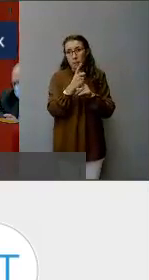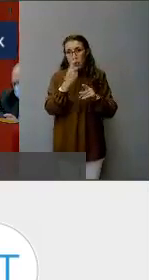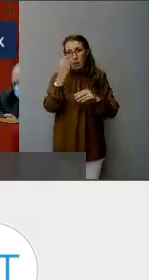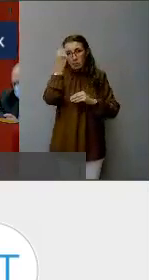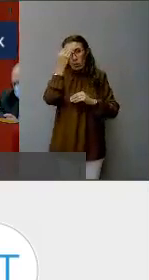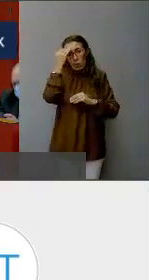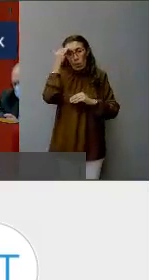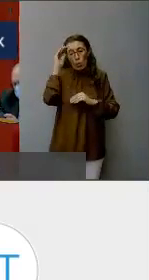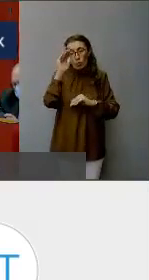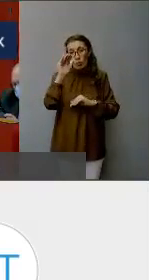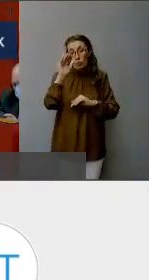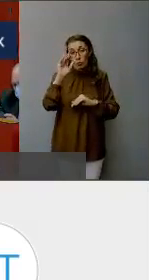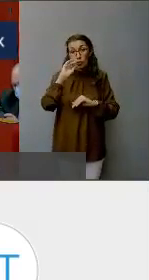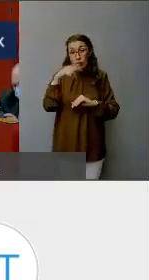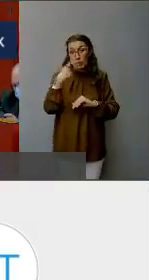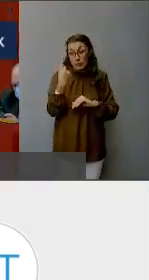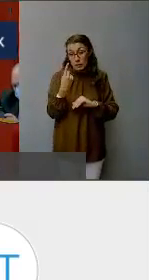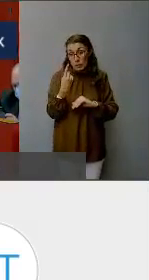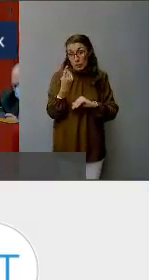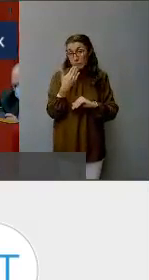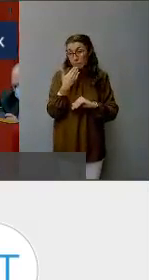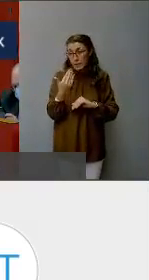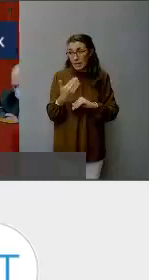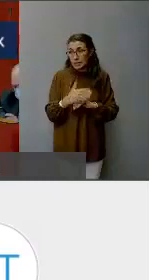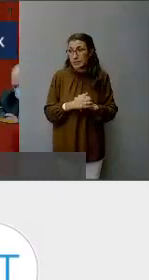per il quartiere di sampierdarena grazia